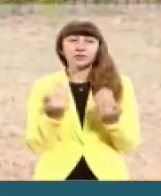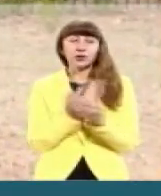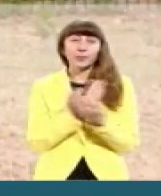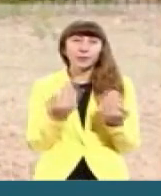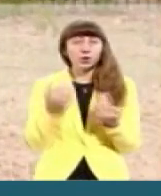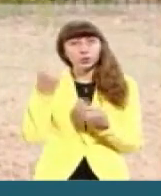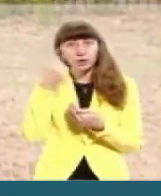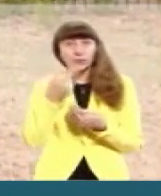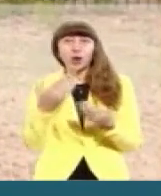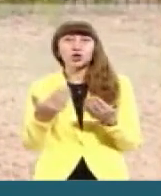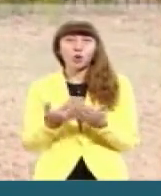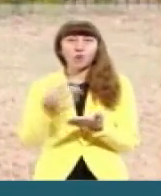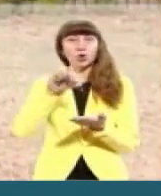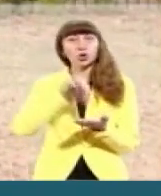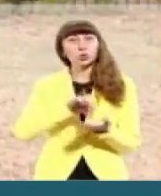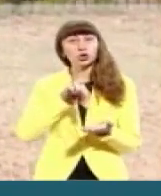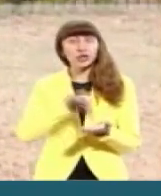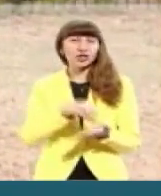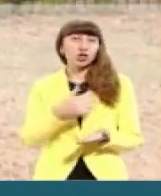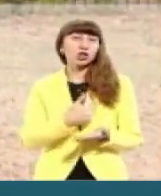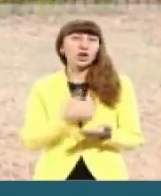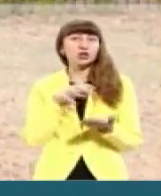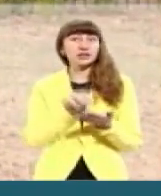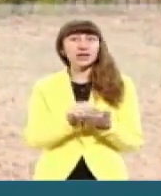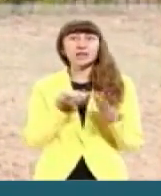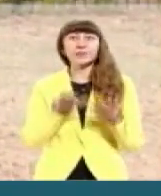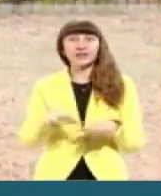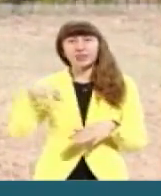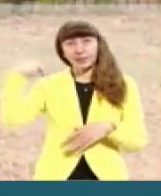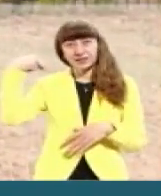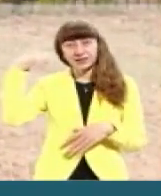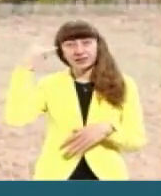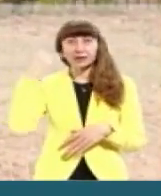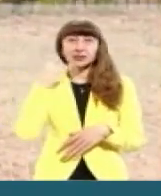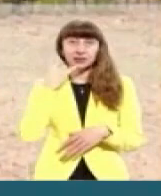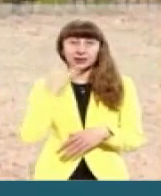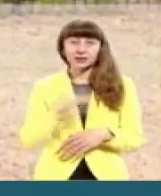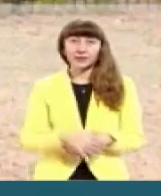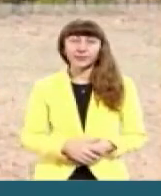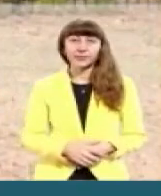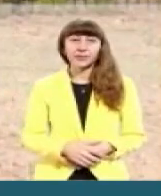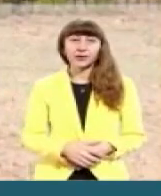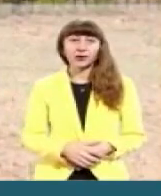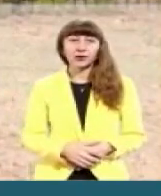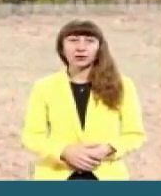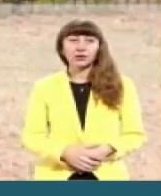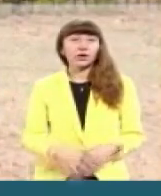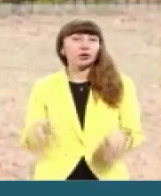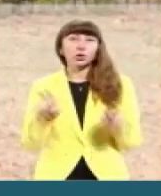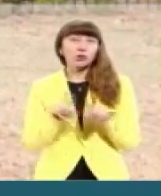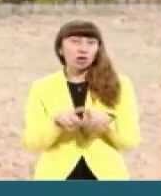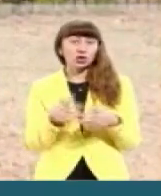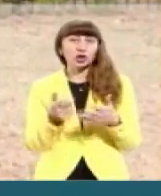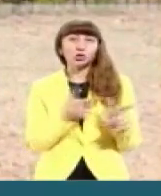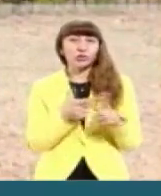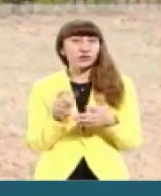осы сайлау ол сайланбалы мемлекеттік лауазымдарға адам таңдау науқаны.